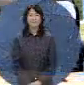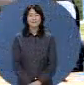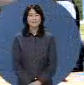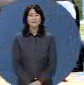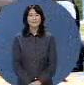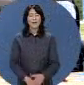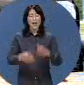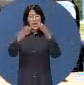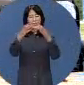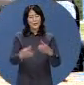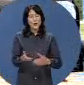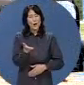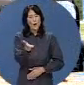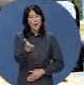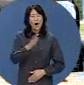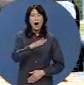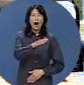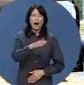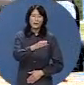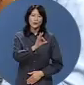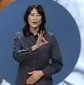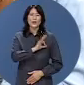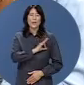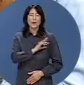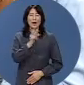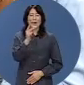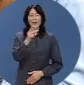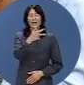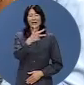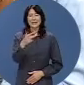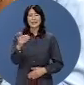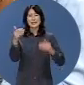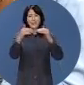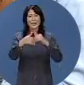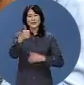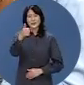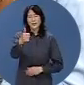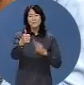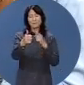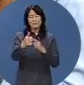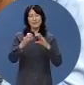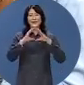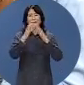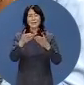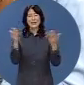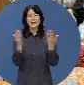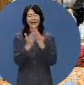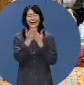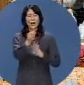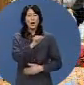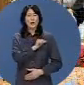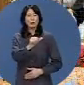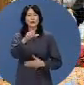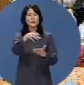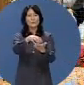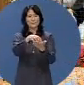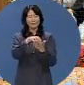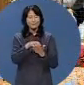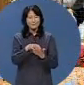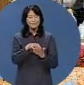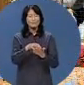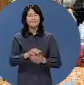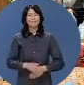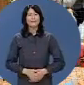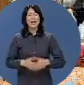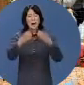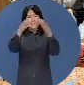またチェーンソアートの世界大会で5位の入賞経験を持つ梶谷哲也さんによる実演コーナーで